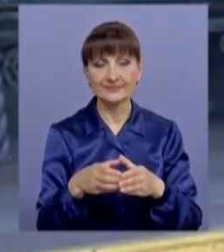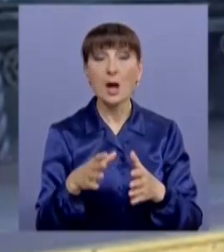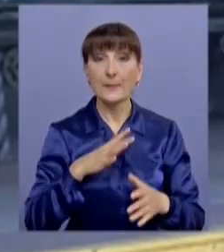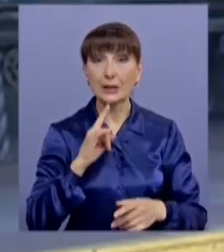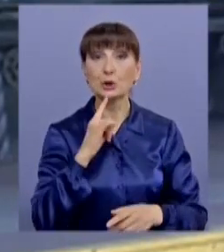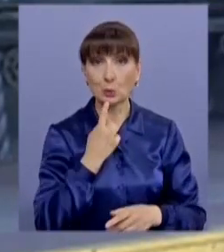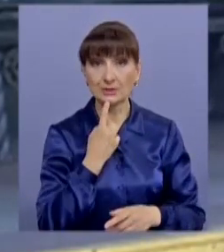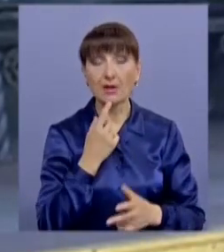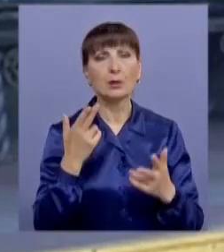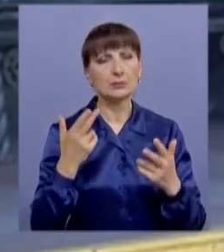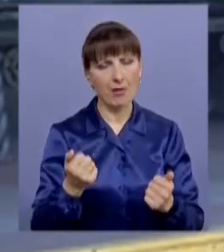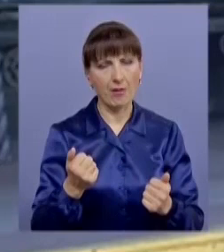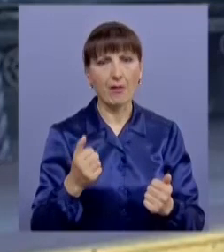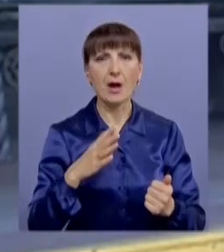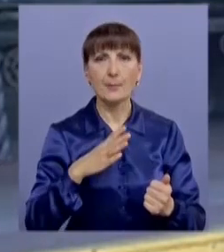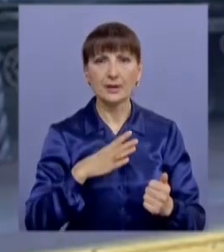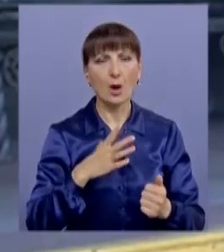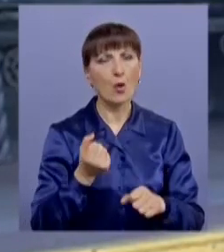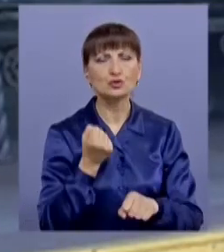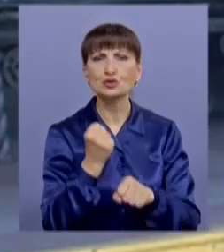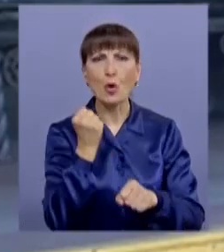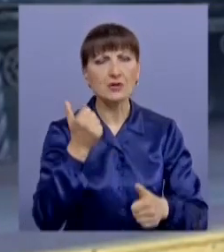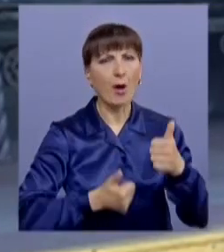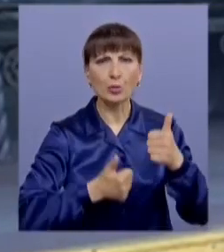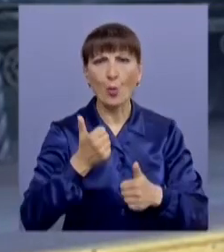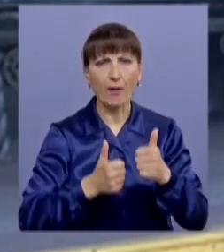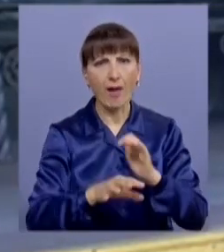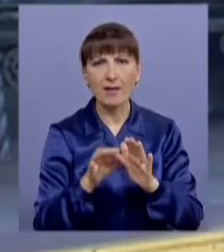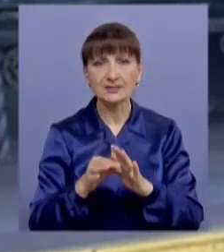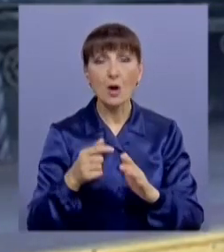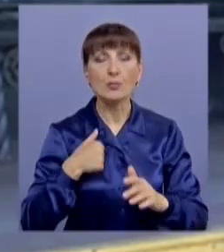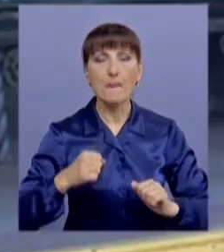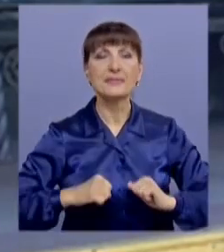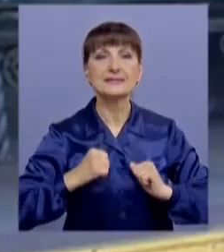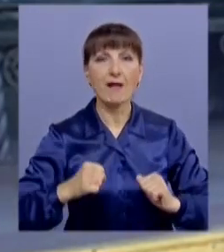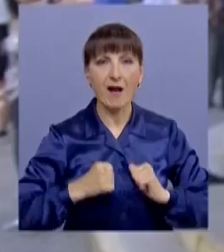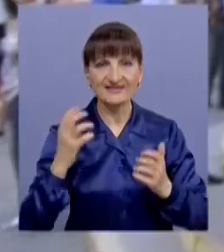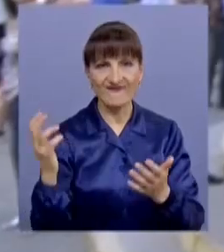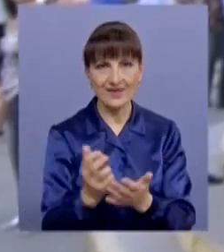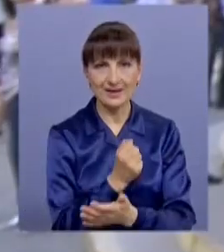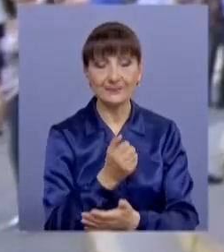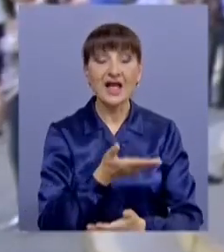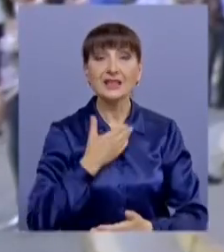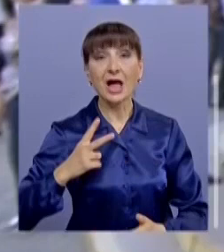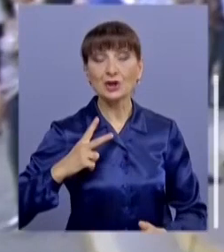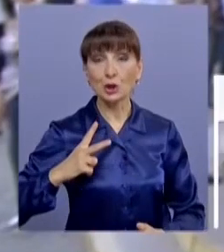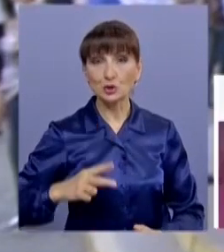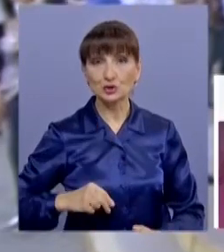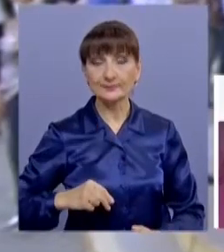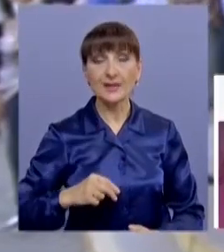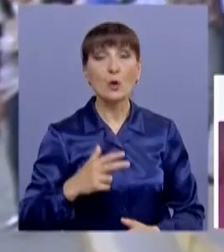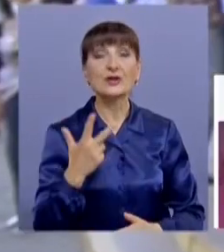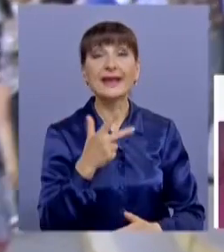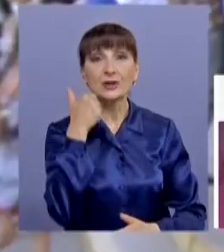трудно? Да, была вот жесткая конкуренция, но мы постарались и выиграли. Наша дочь